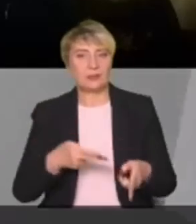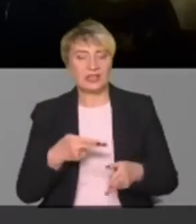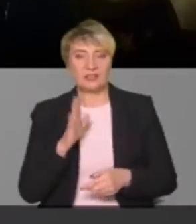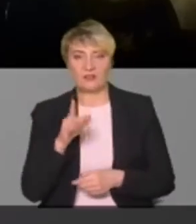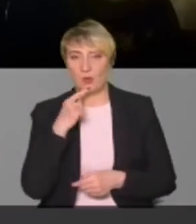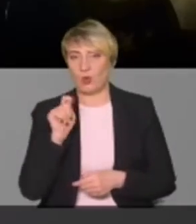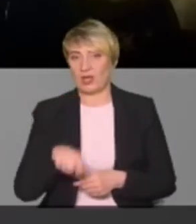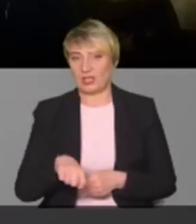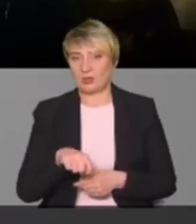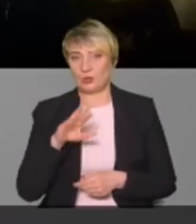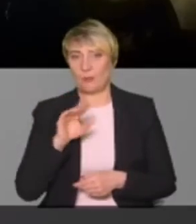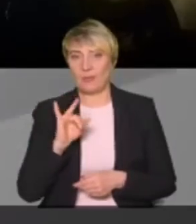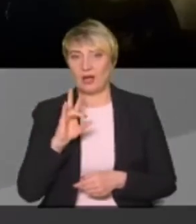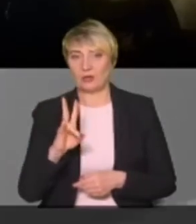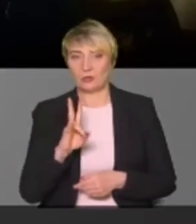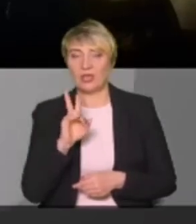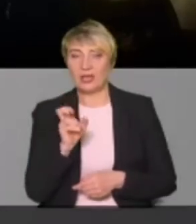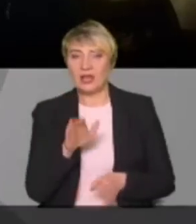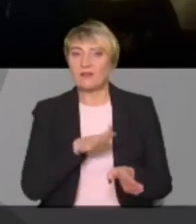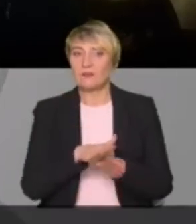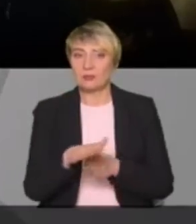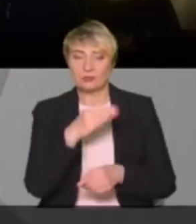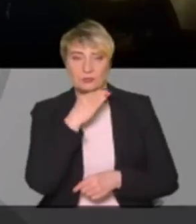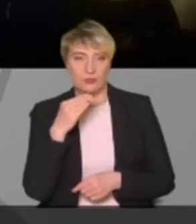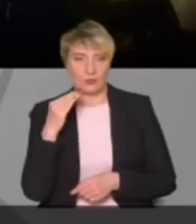Украину? Как сделали многие другие политические лидеры.